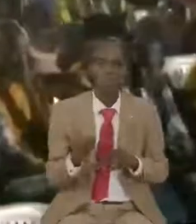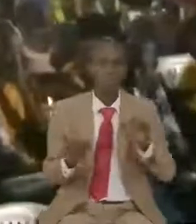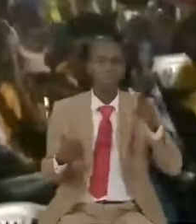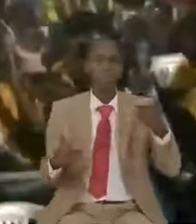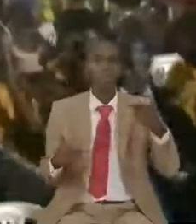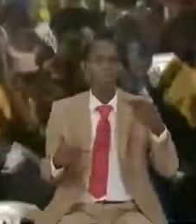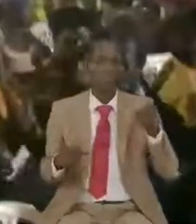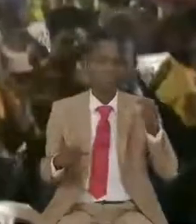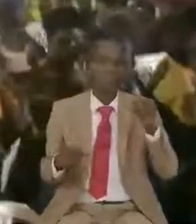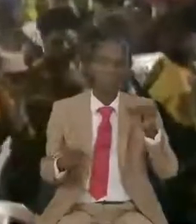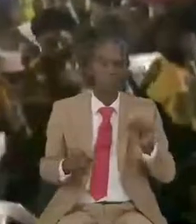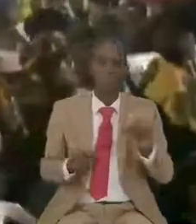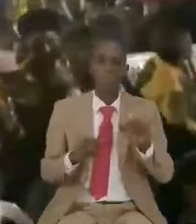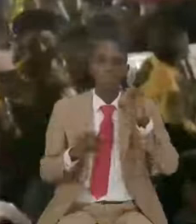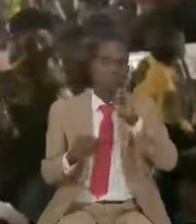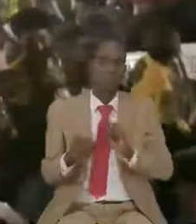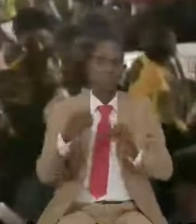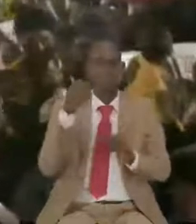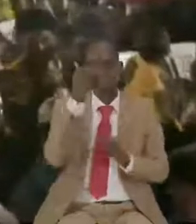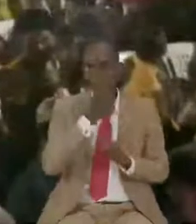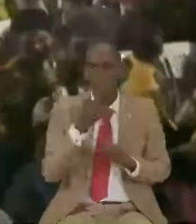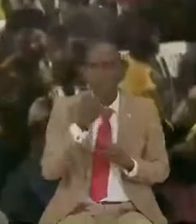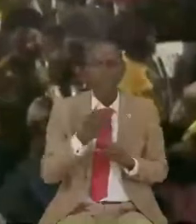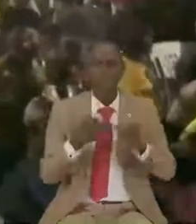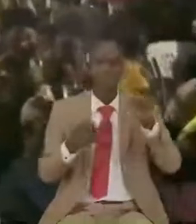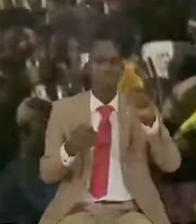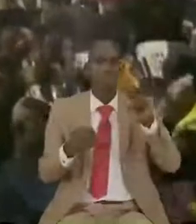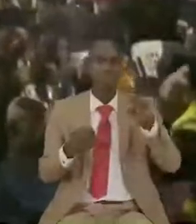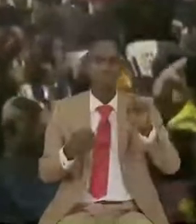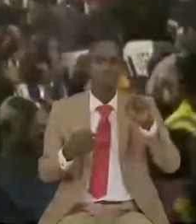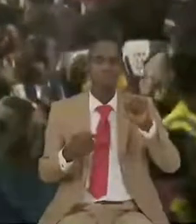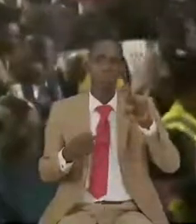Europe, en Afrique,